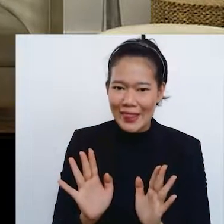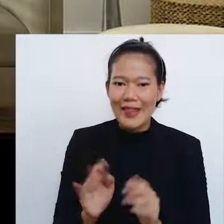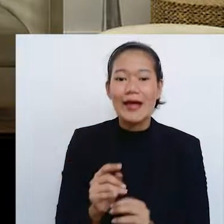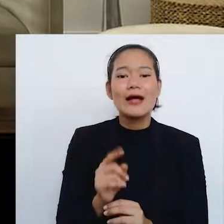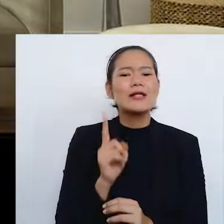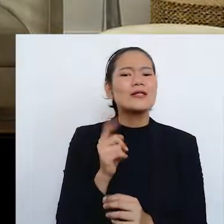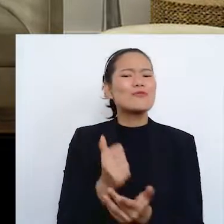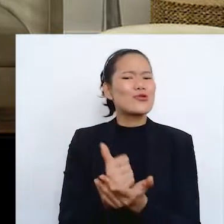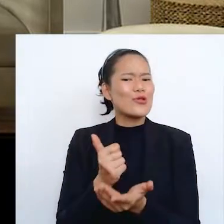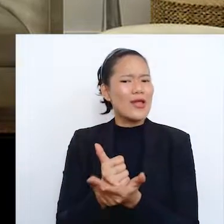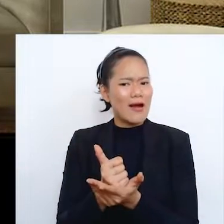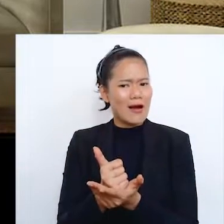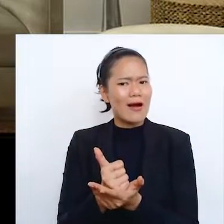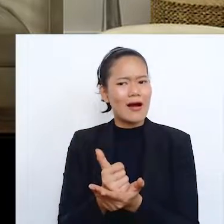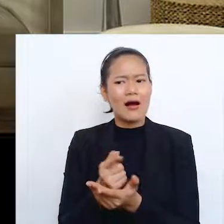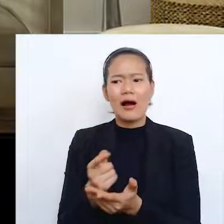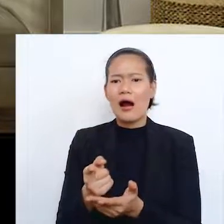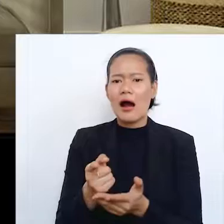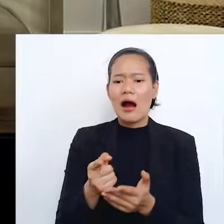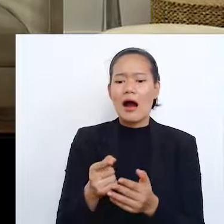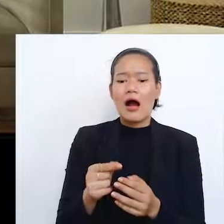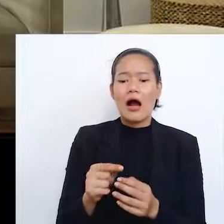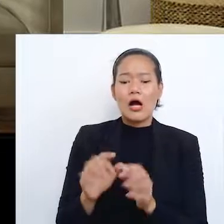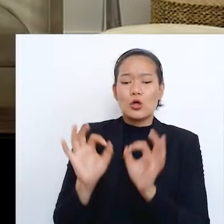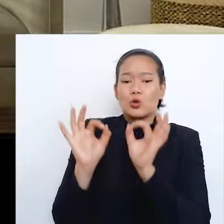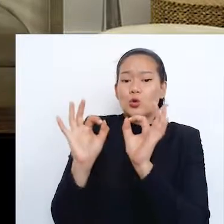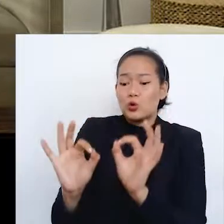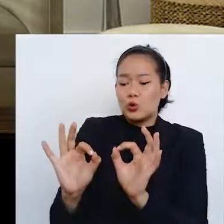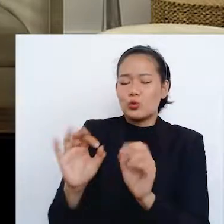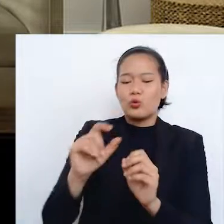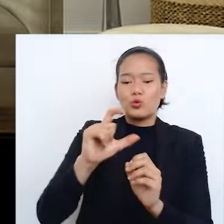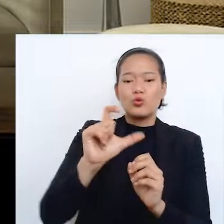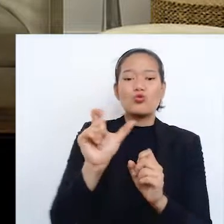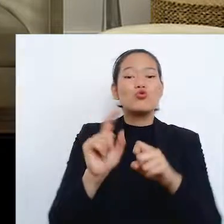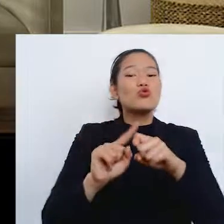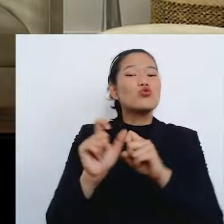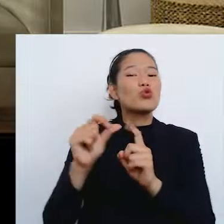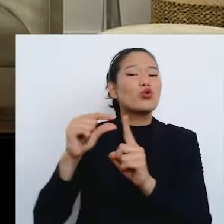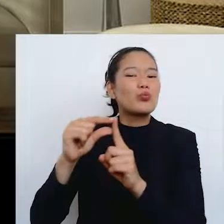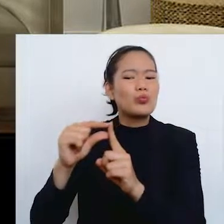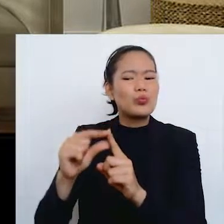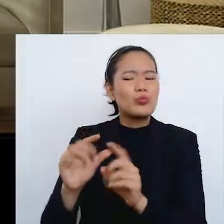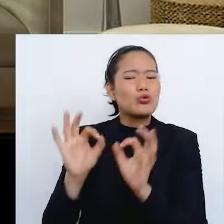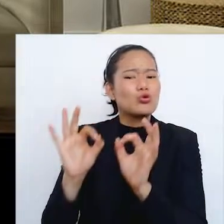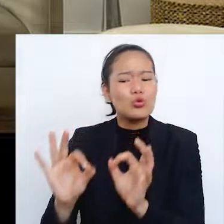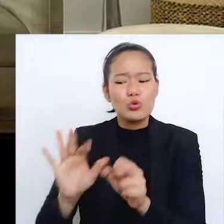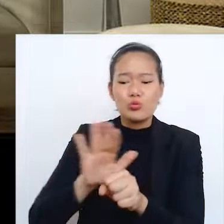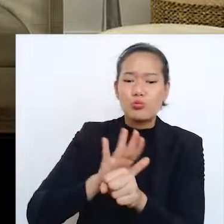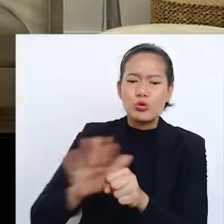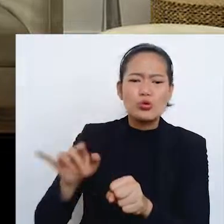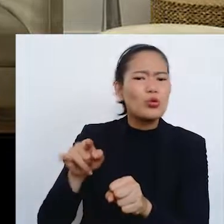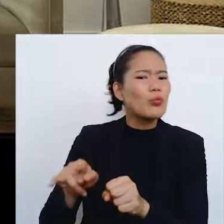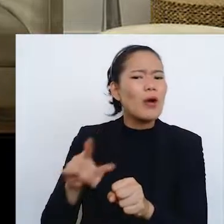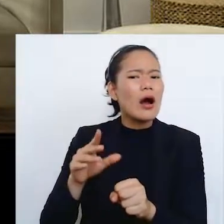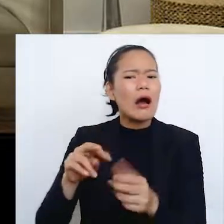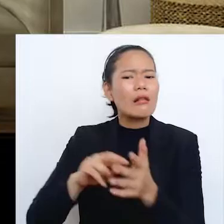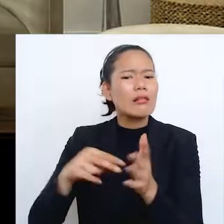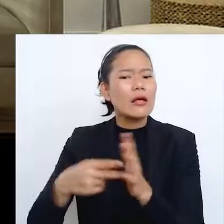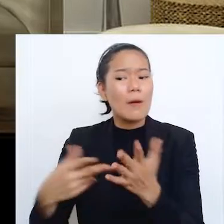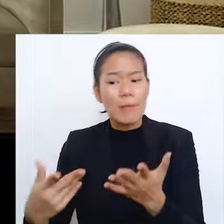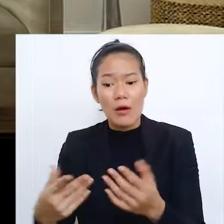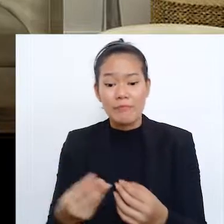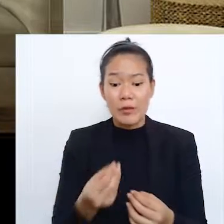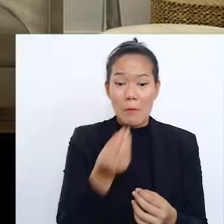biasa. Sebenarnya, apakah arti kata cukup? Apakah yang penting cukup buat